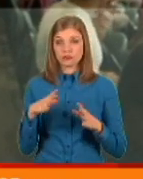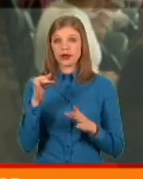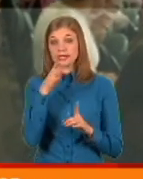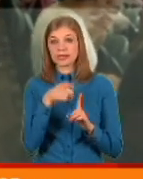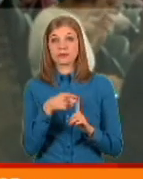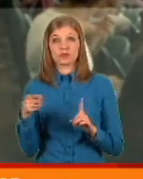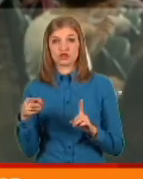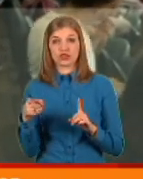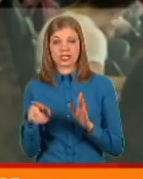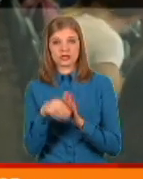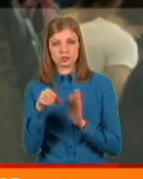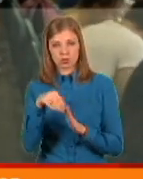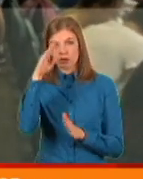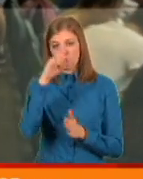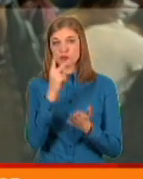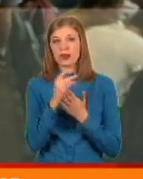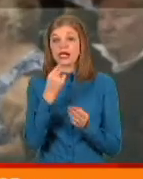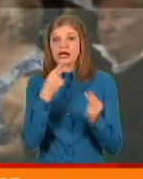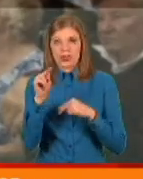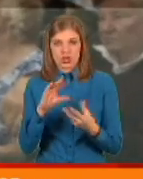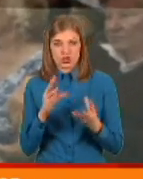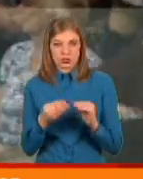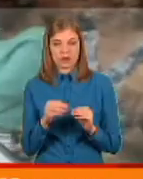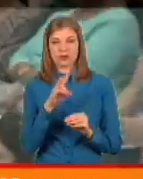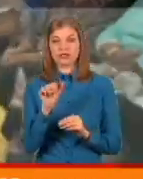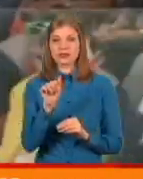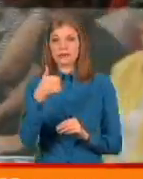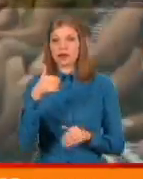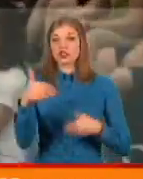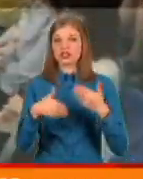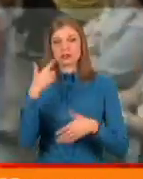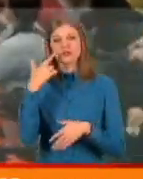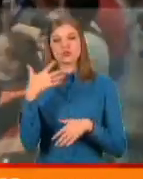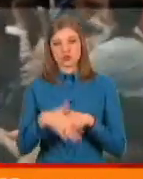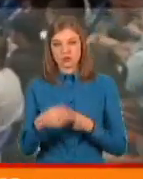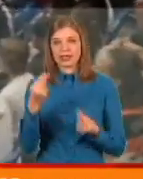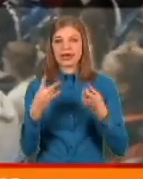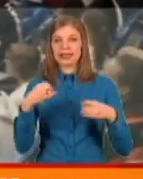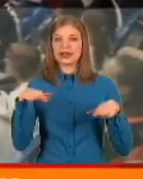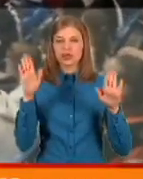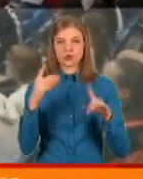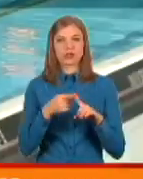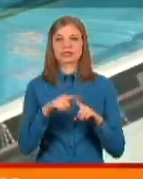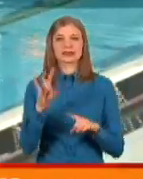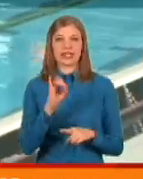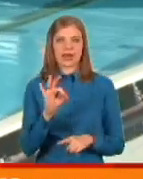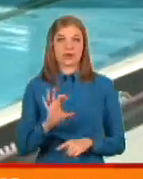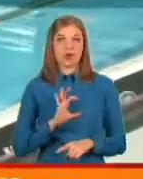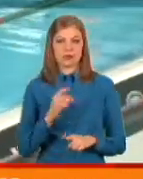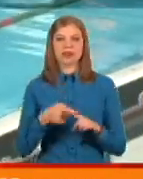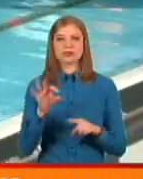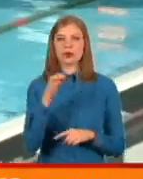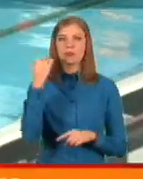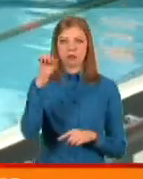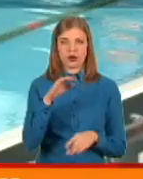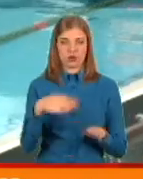під час зборів хлопці показували і кращі результати. Втім, уже за перших запливів зрозуміло, ігри нескорених – це не про медалі. Це про